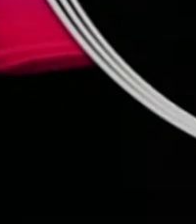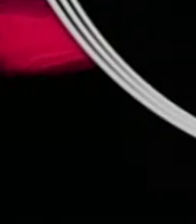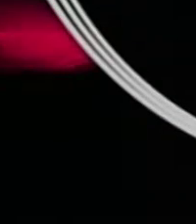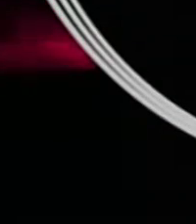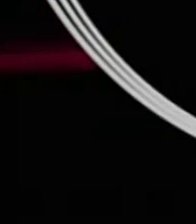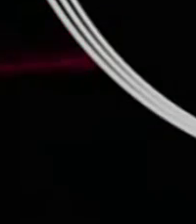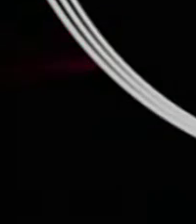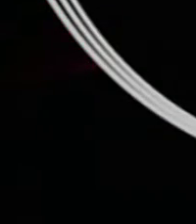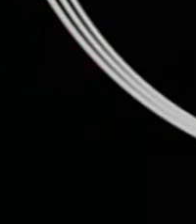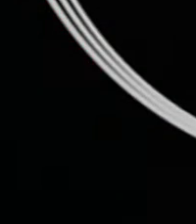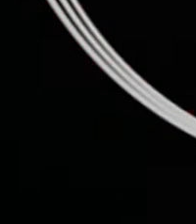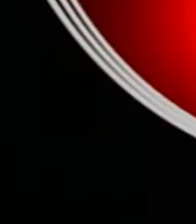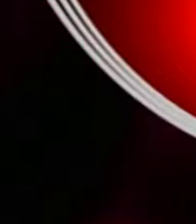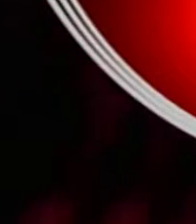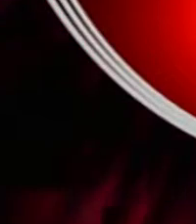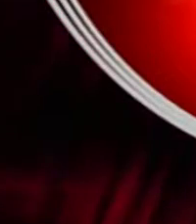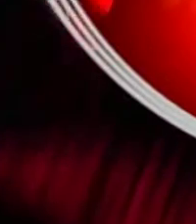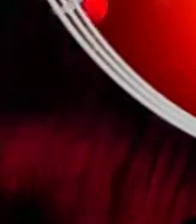Hot News Express.